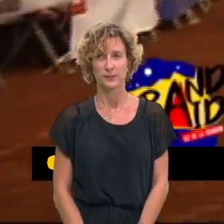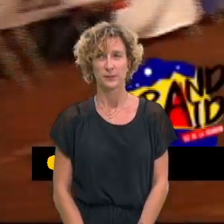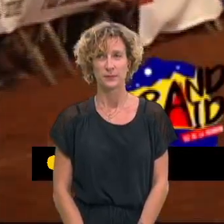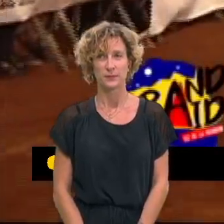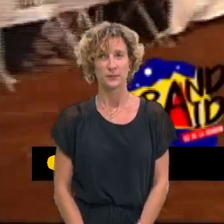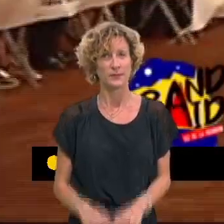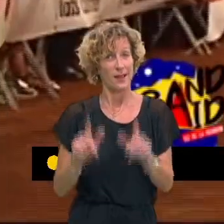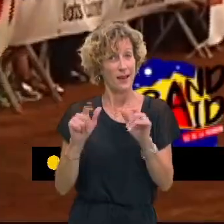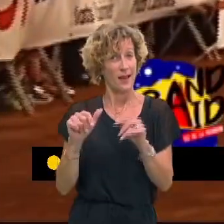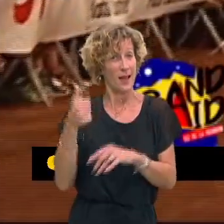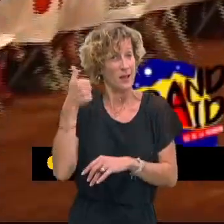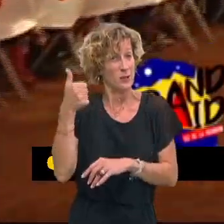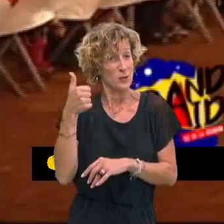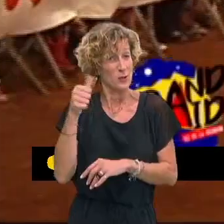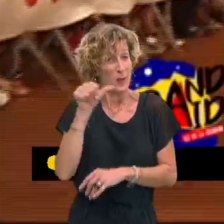Il est là, le super champion.